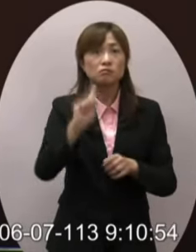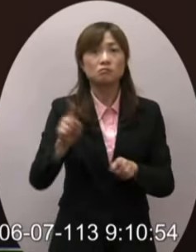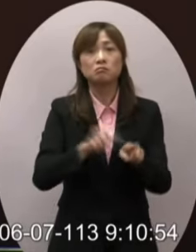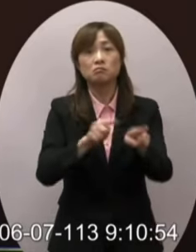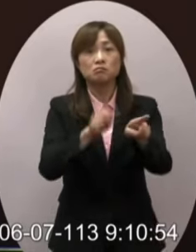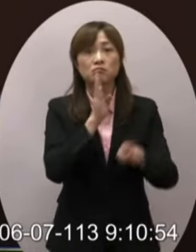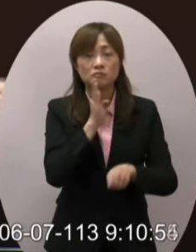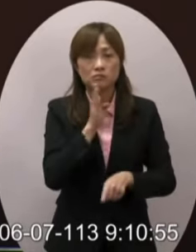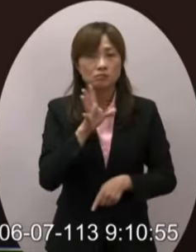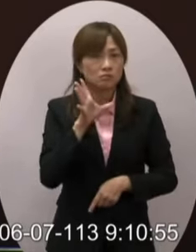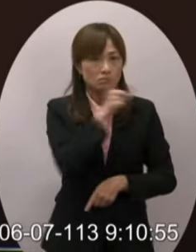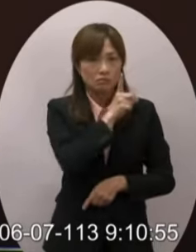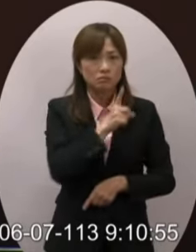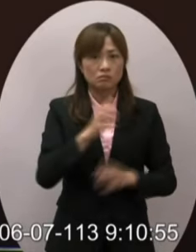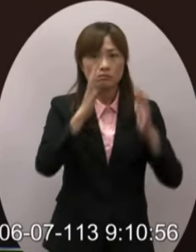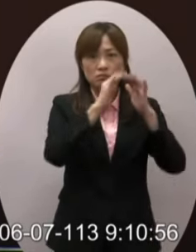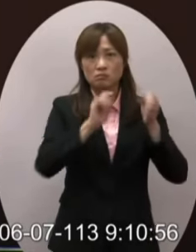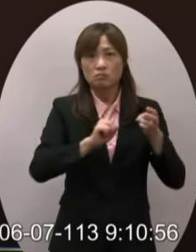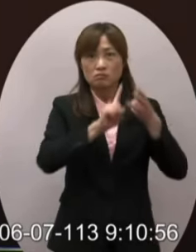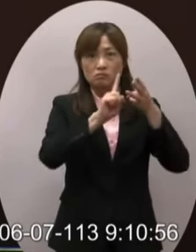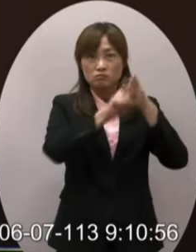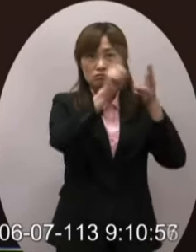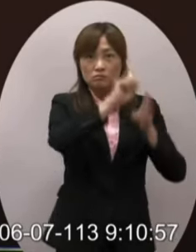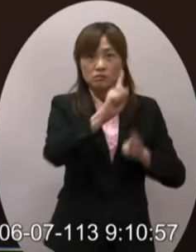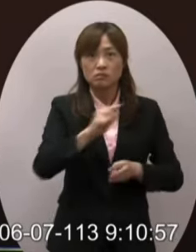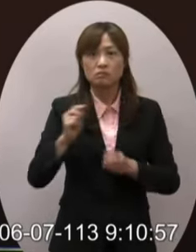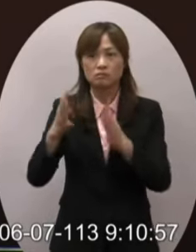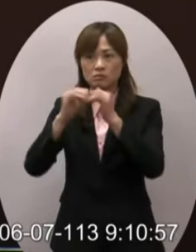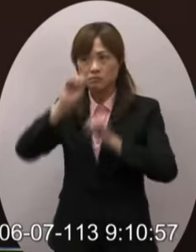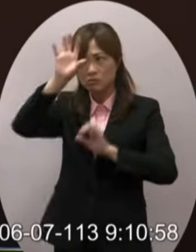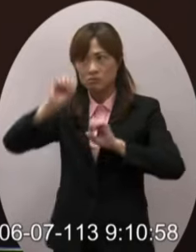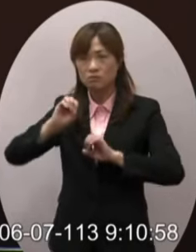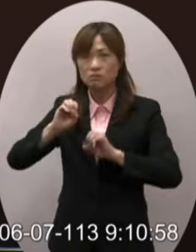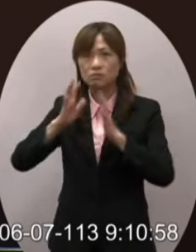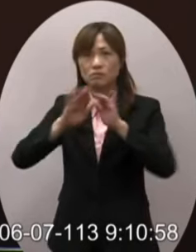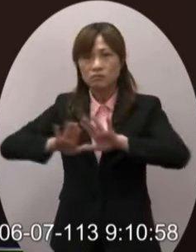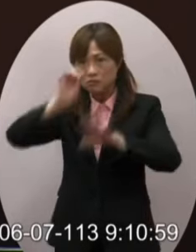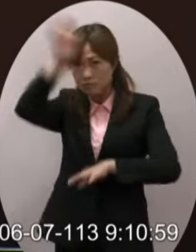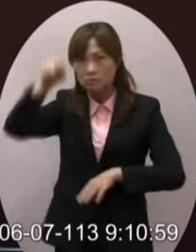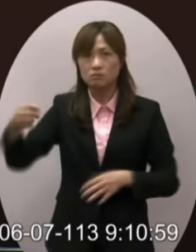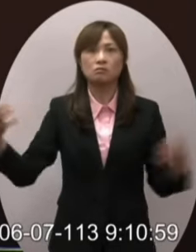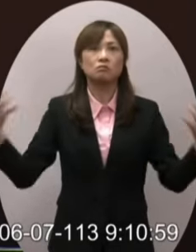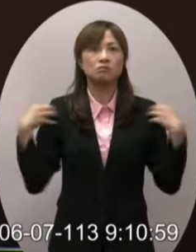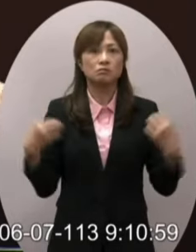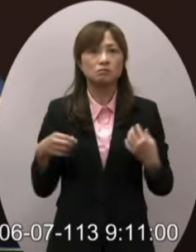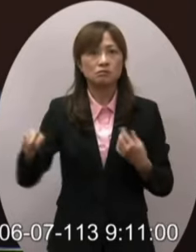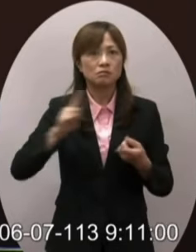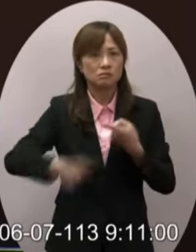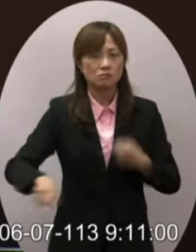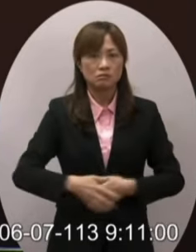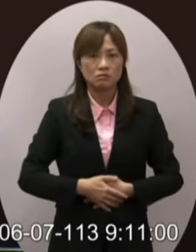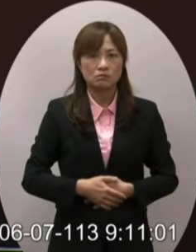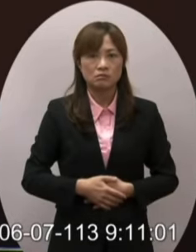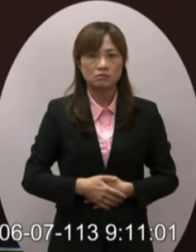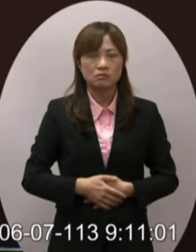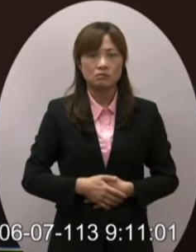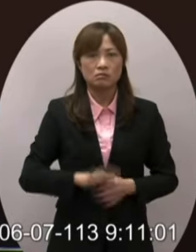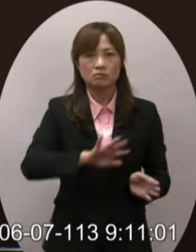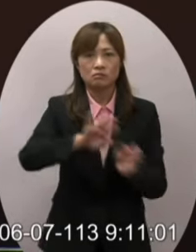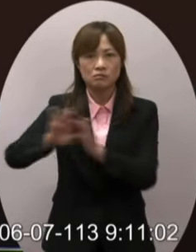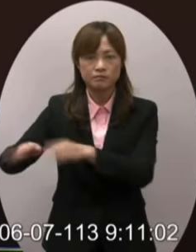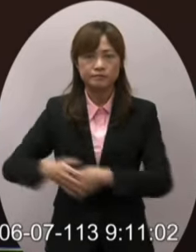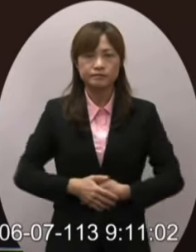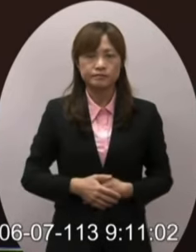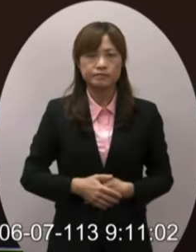程序，民主变成民进党做主，这又卓荣泰提出来的复议啦。 无限期审查人事同意权